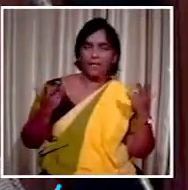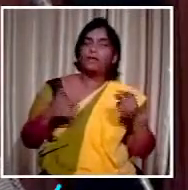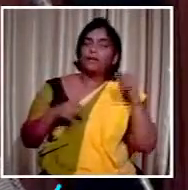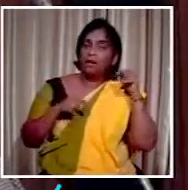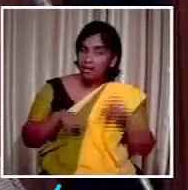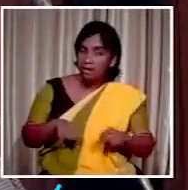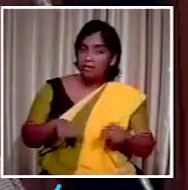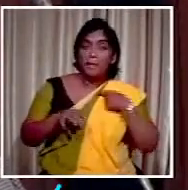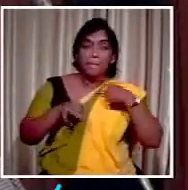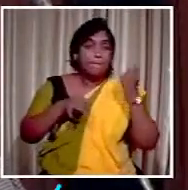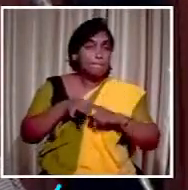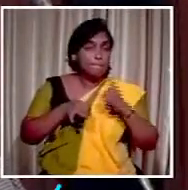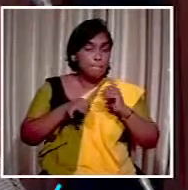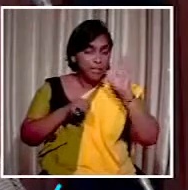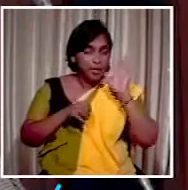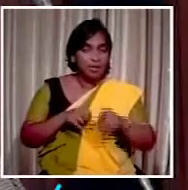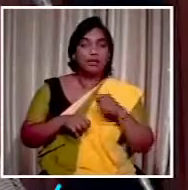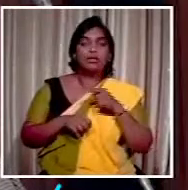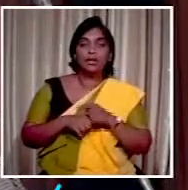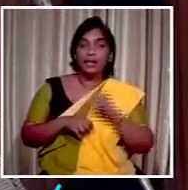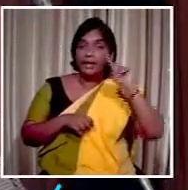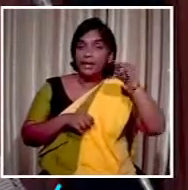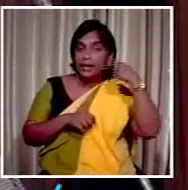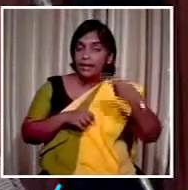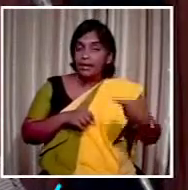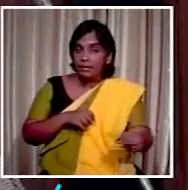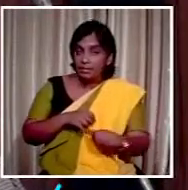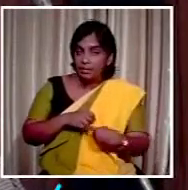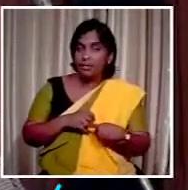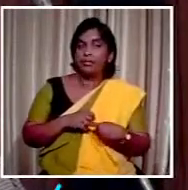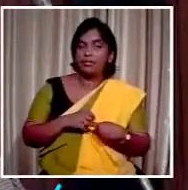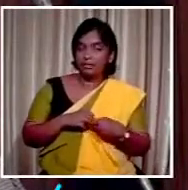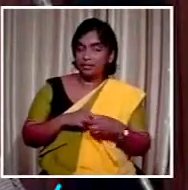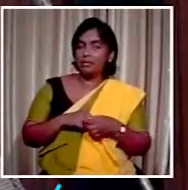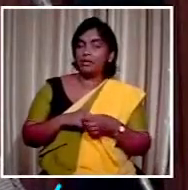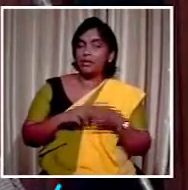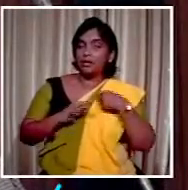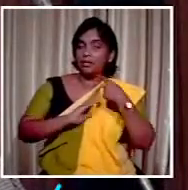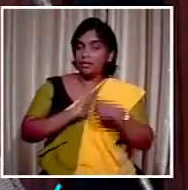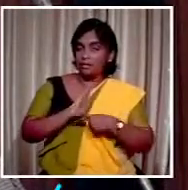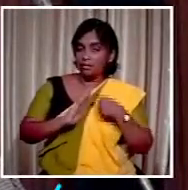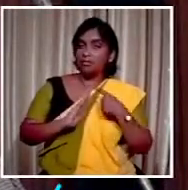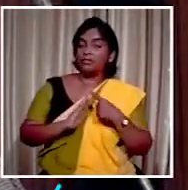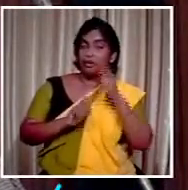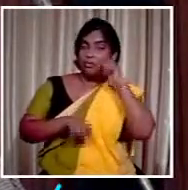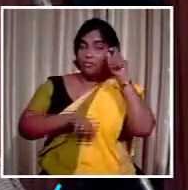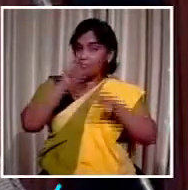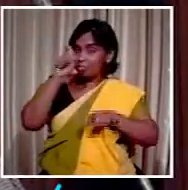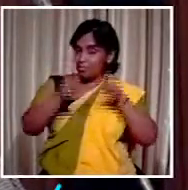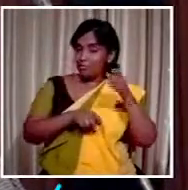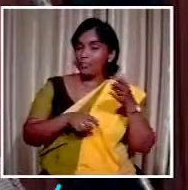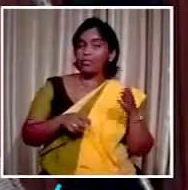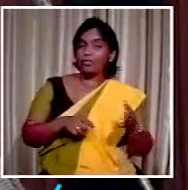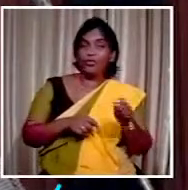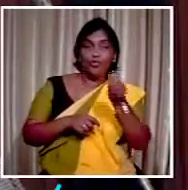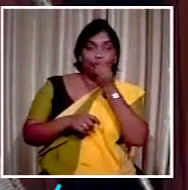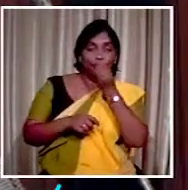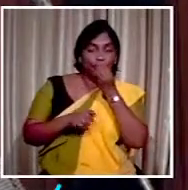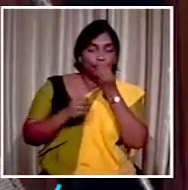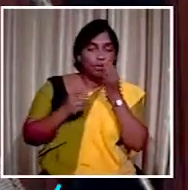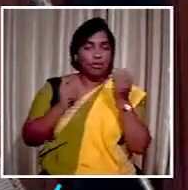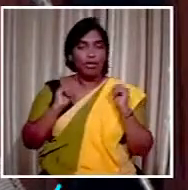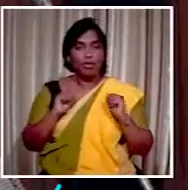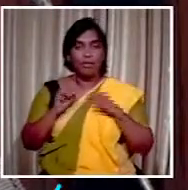අද ප්‍රශ්නේ තියෙන්නේ හෙට දවසේ අපේ රටේ පුරවැසියන්ට ආහාර වේල